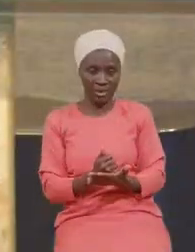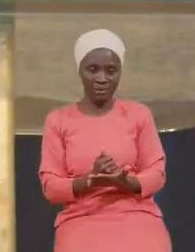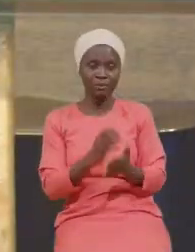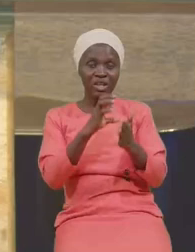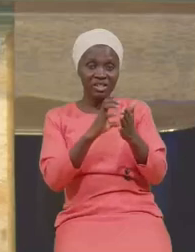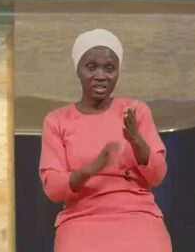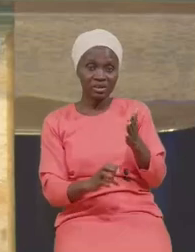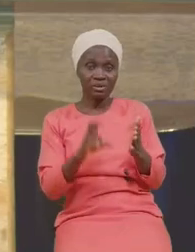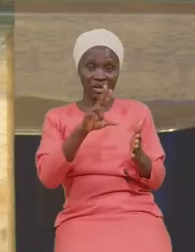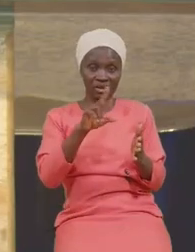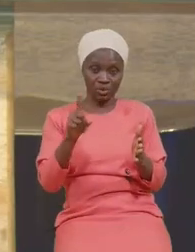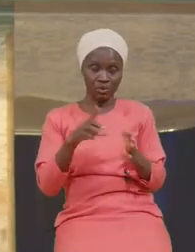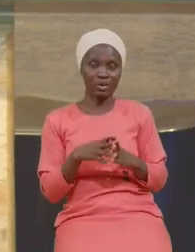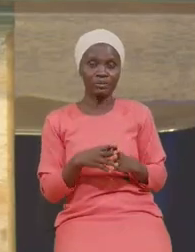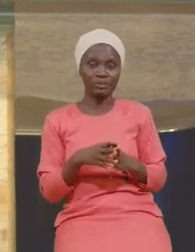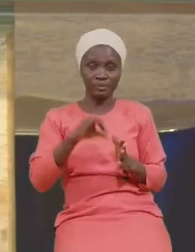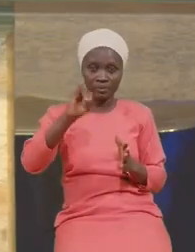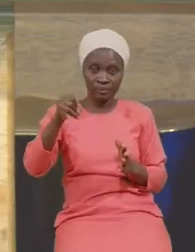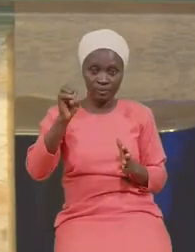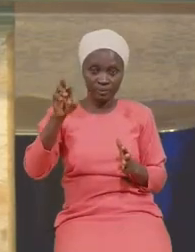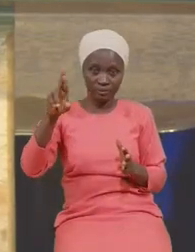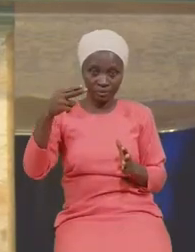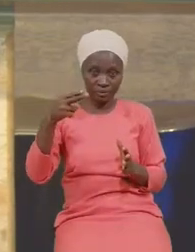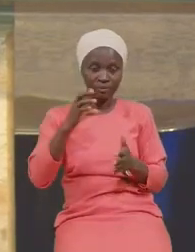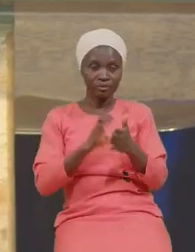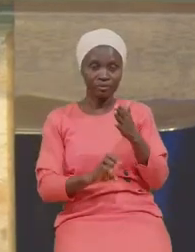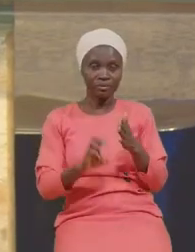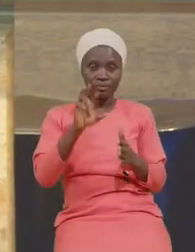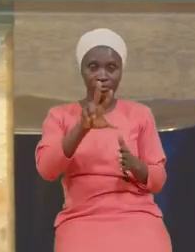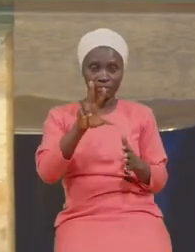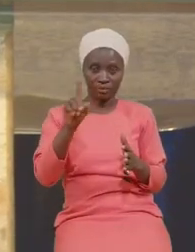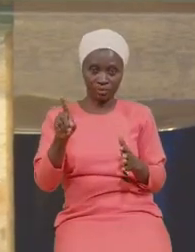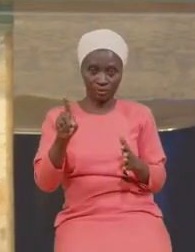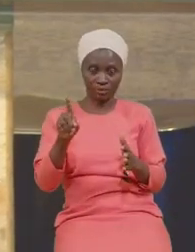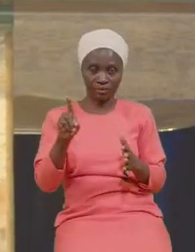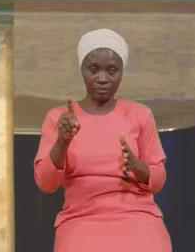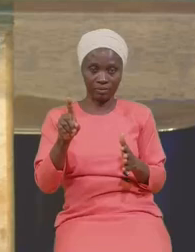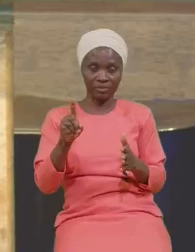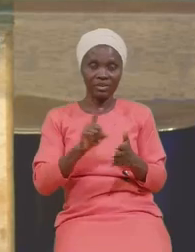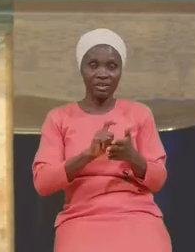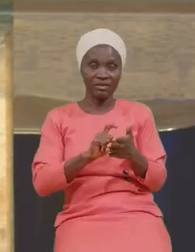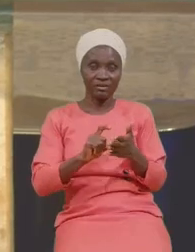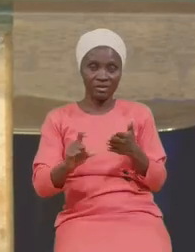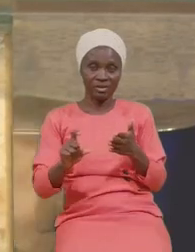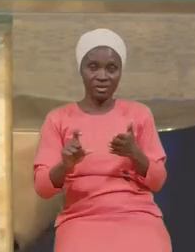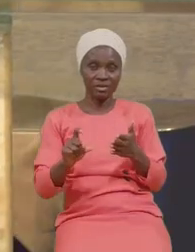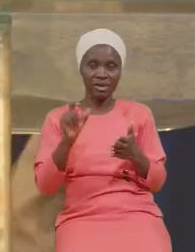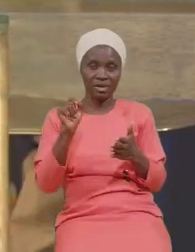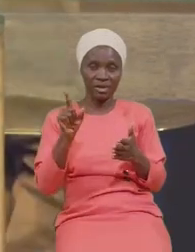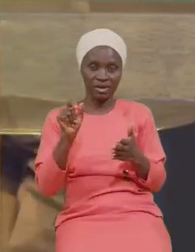31 Jérémy 31 je lis à partir du verset 11